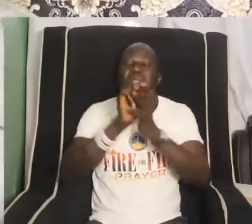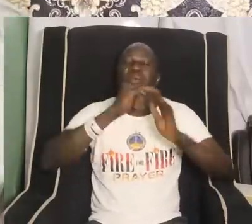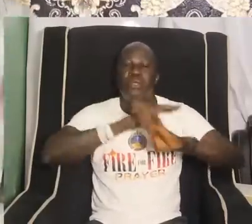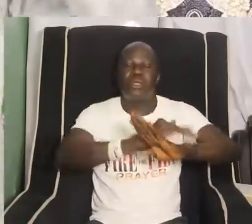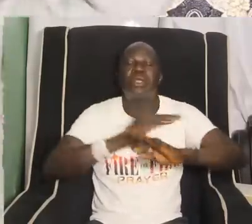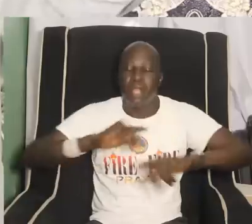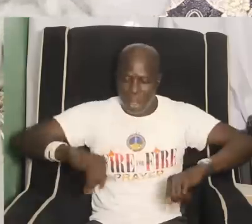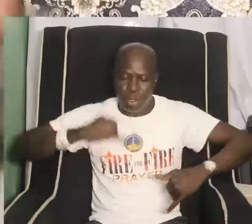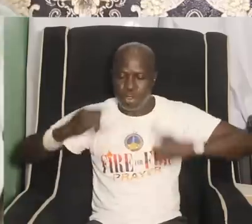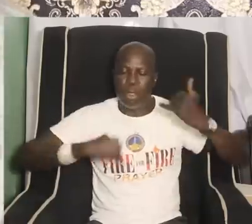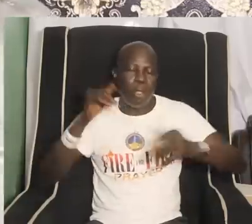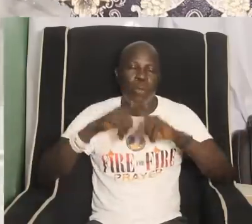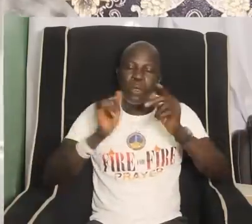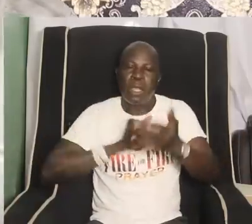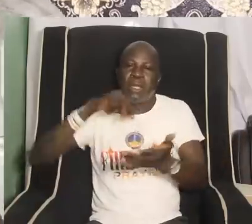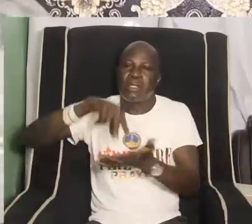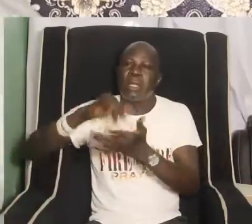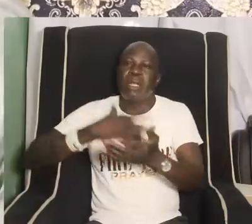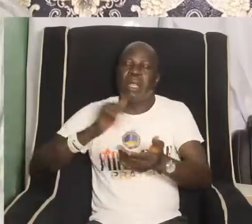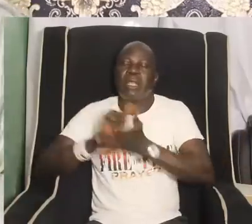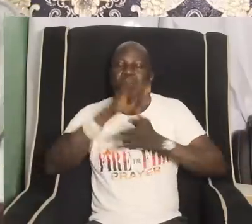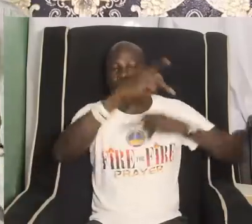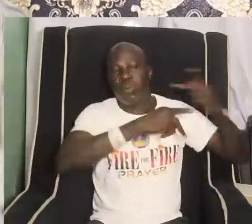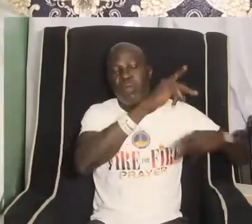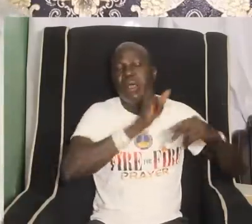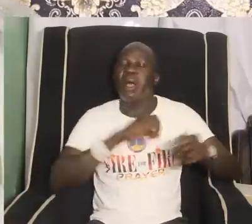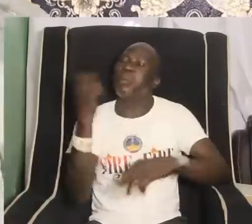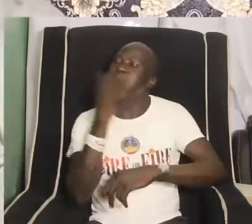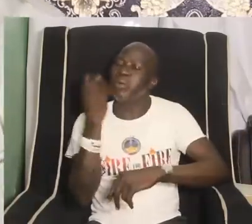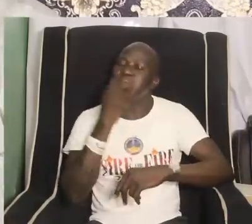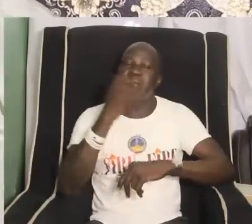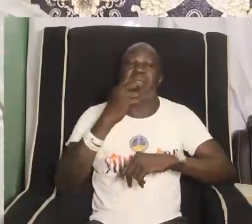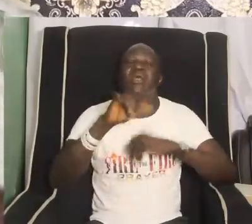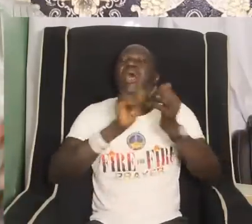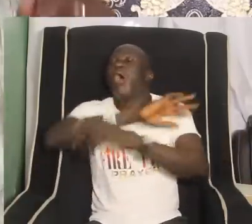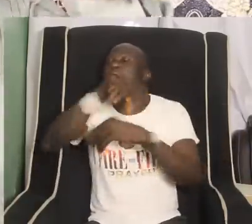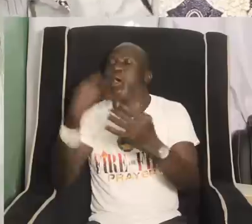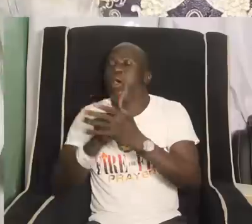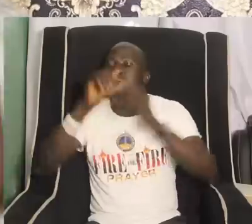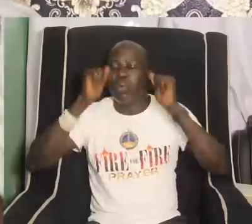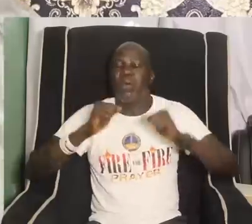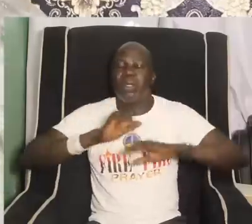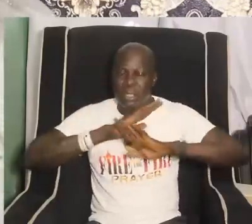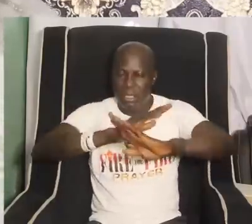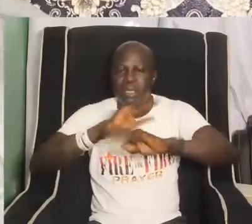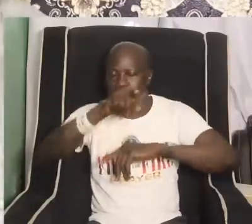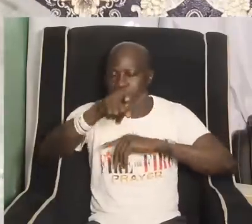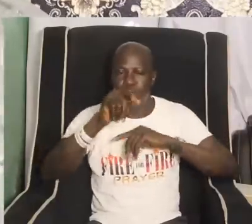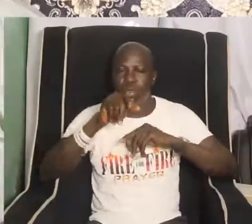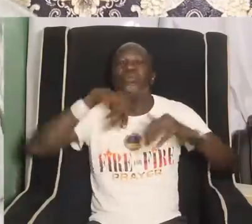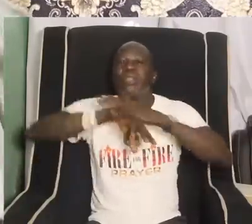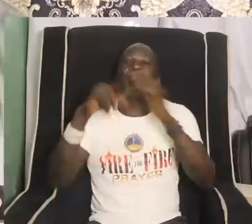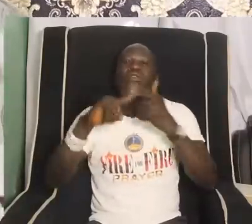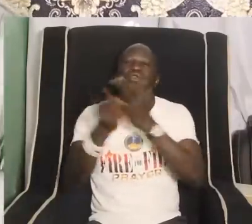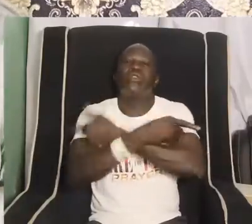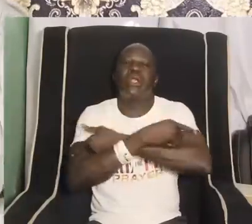your job. Amo mo duro bi woli. But I stand as a prophet. Mo so a so tele. I prophesy. Mo gba gba to nda duro. Every first thing delay you. Lati